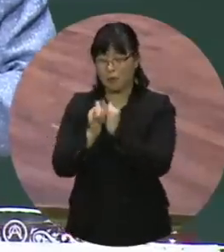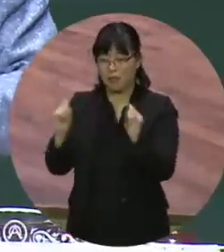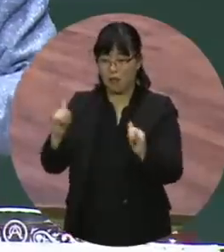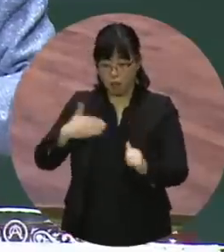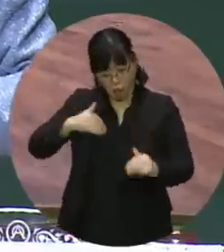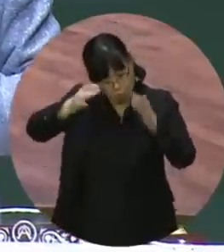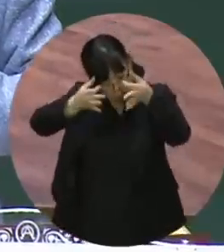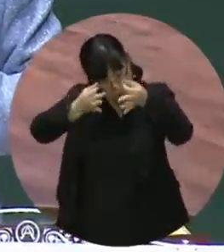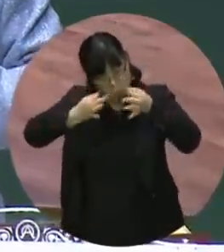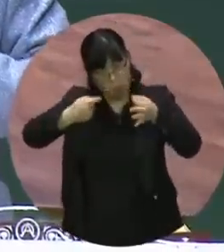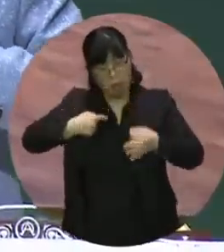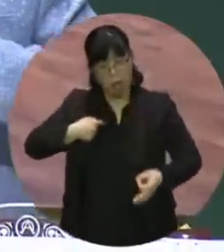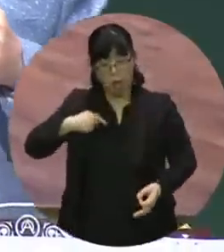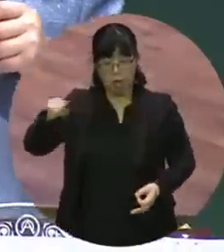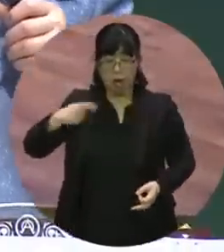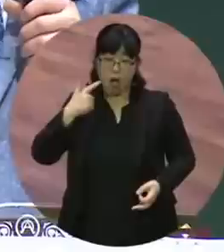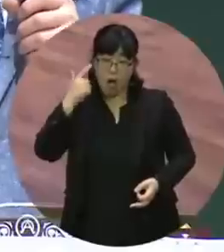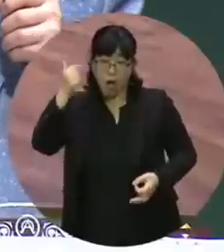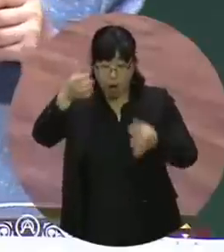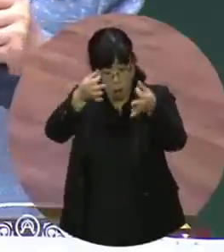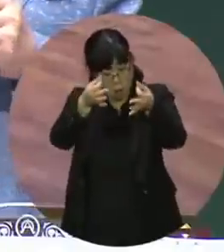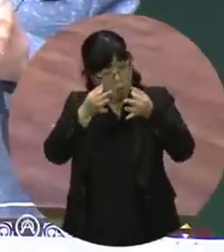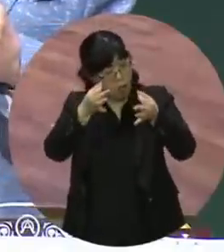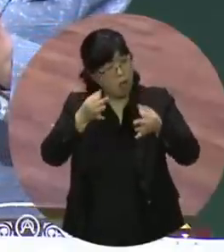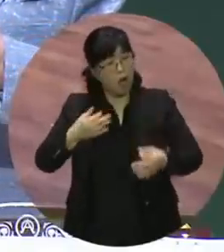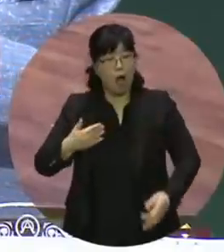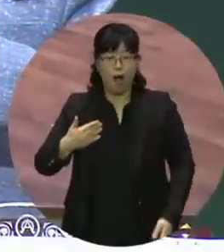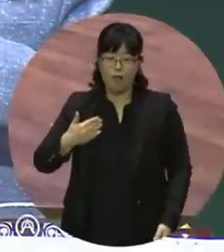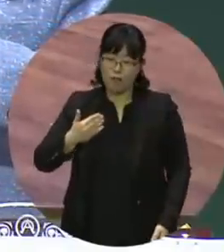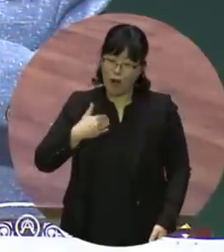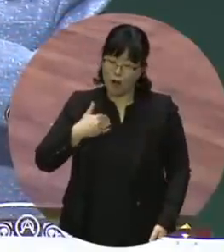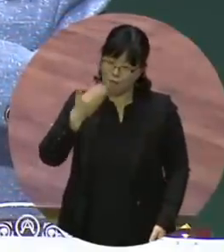아멘. 나같이 행복한 사람이 있으면 나와봐.